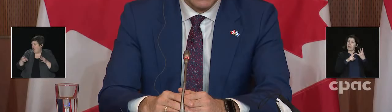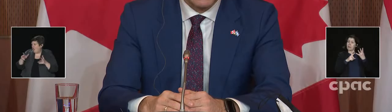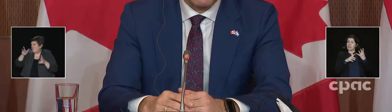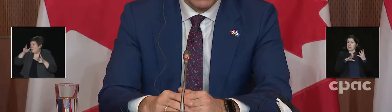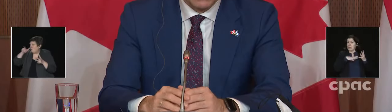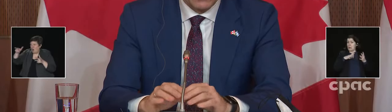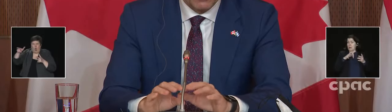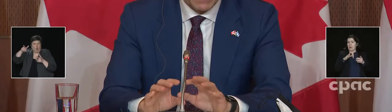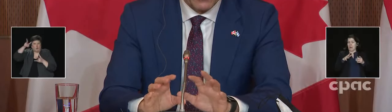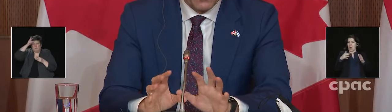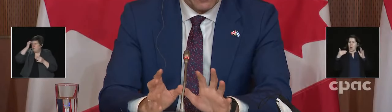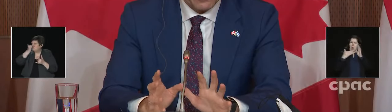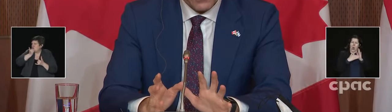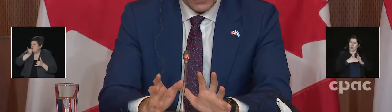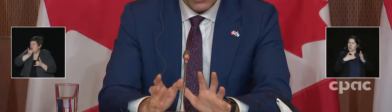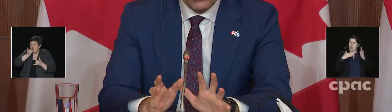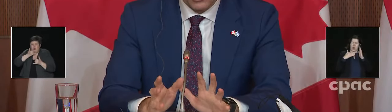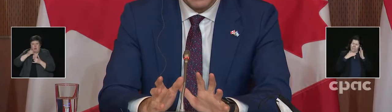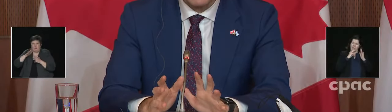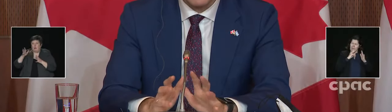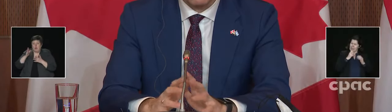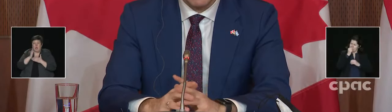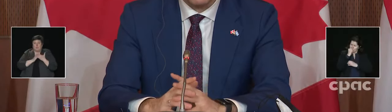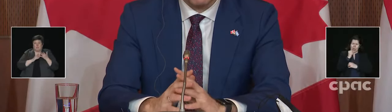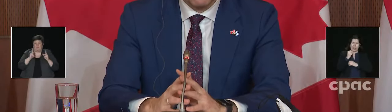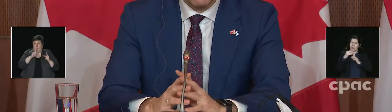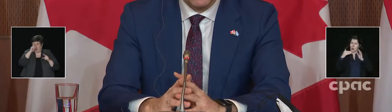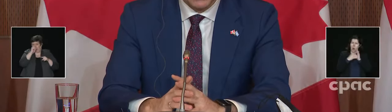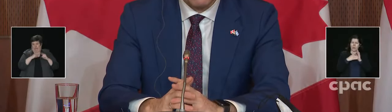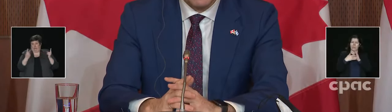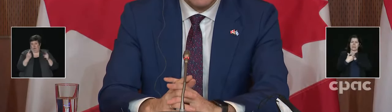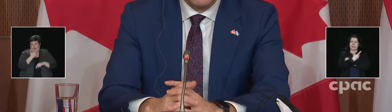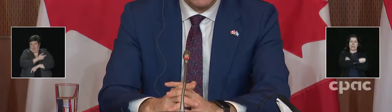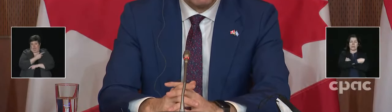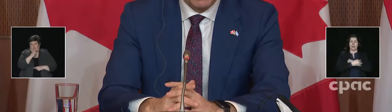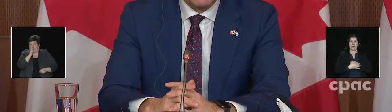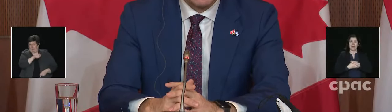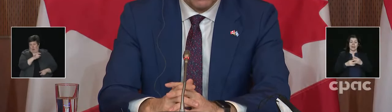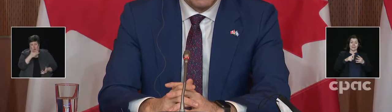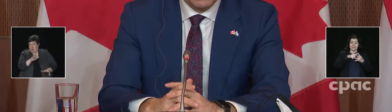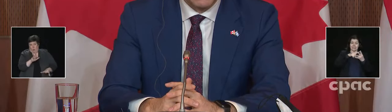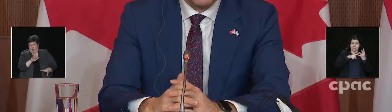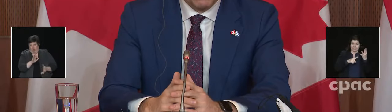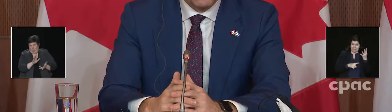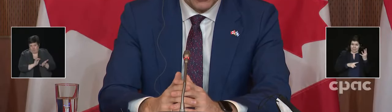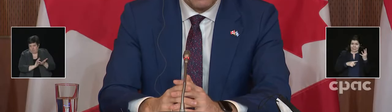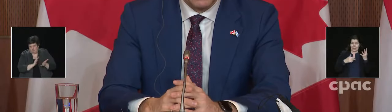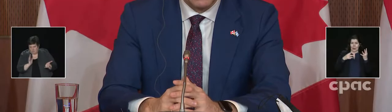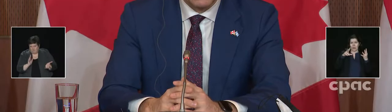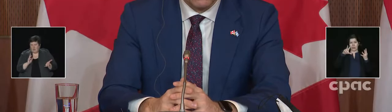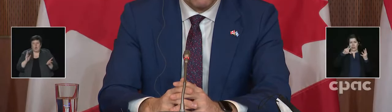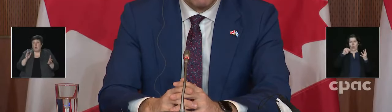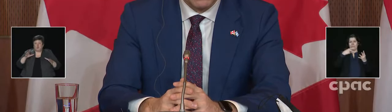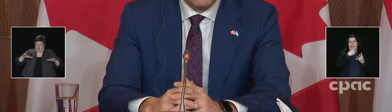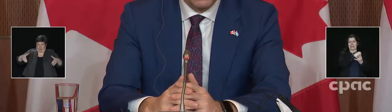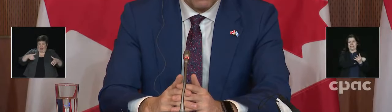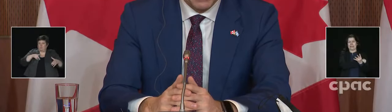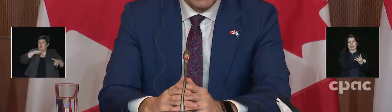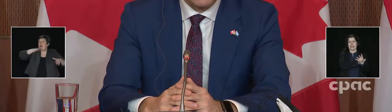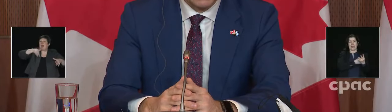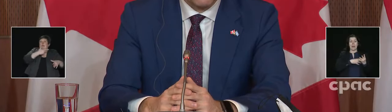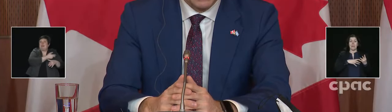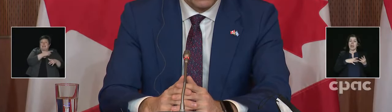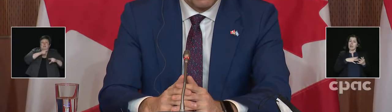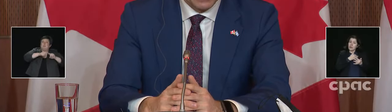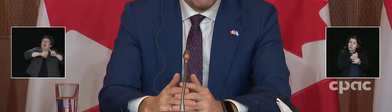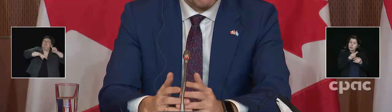de vaccination. Alors, quand on parle de non-vaccinés, on parle de beaucoup de gens. Et parmi ces non-vaccinés, il y en a plusieurs qui sont